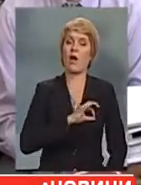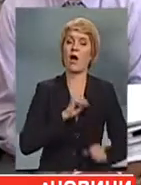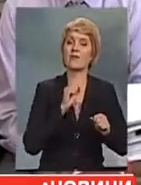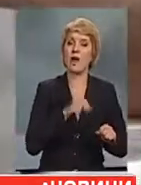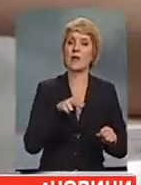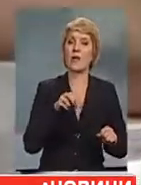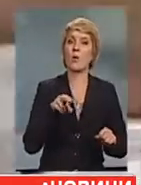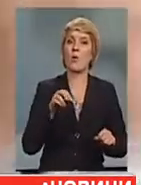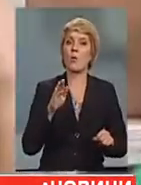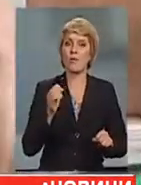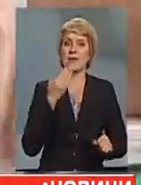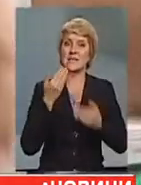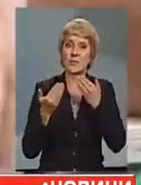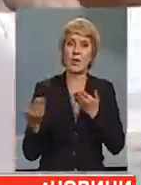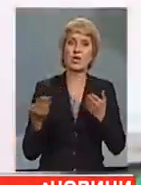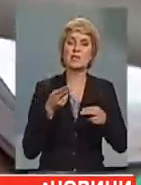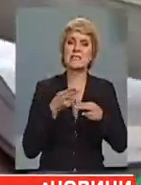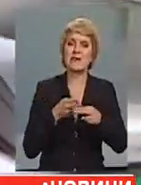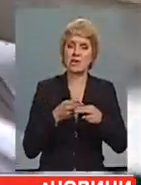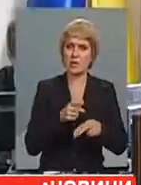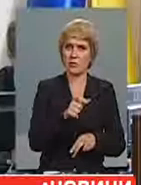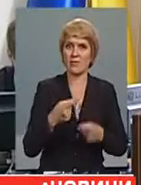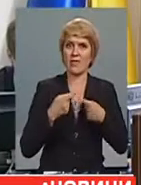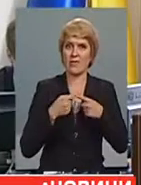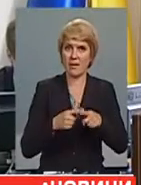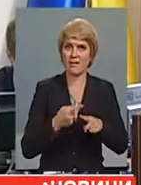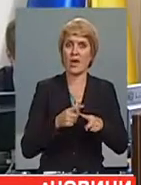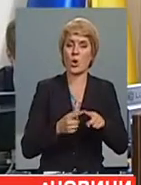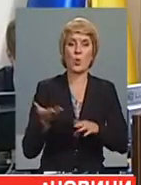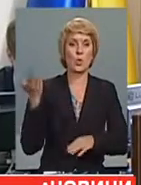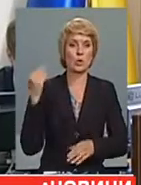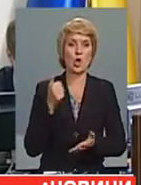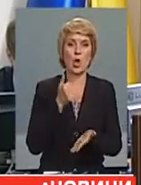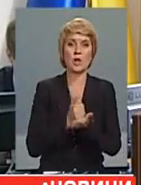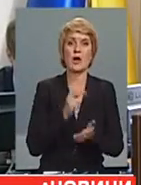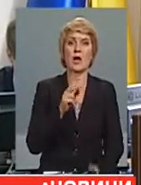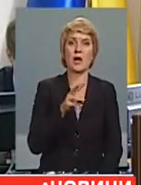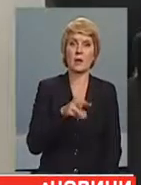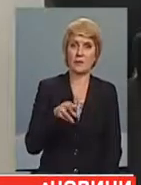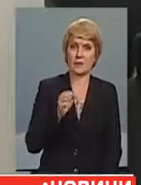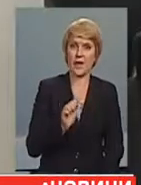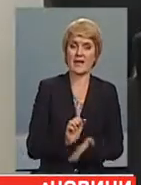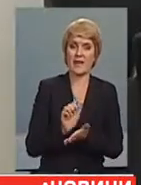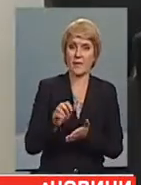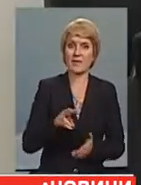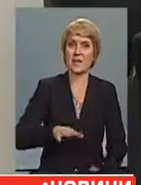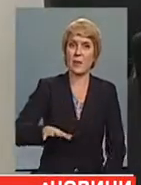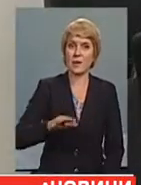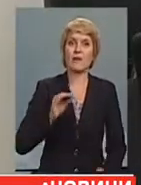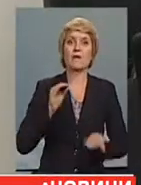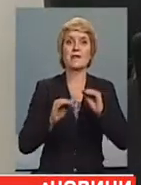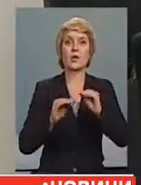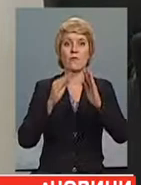Попова запитували, чи заважала протестувальникам техніка, яку тодішній голова КМДА направив на Майдан для встановлення